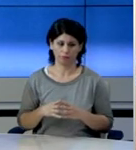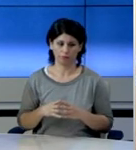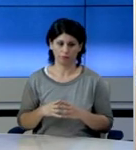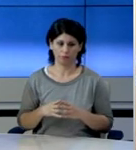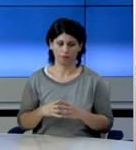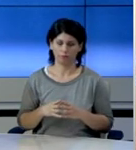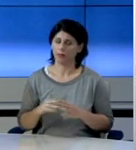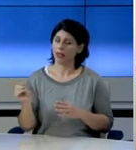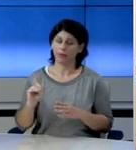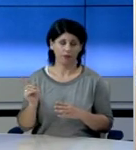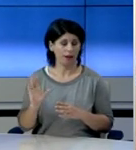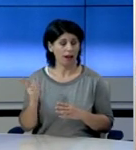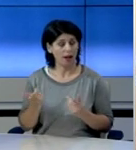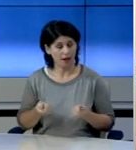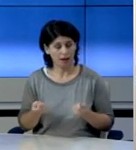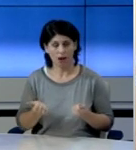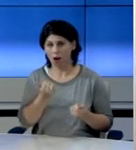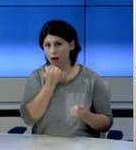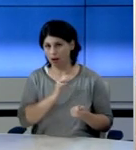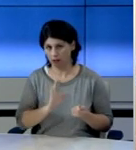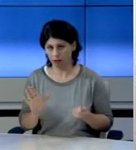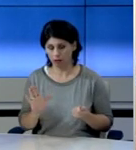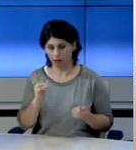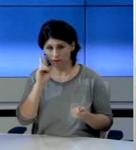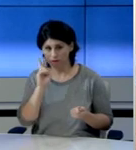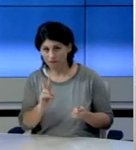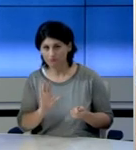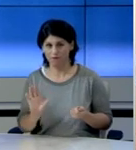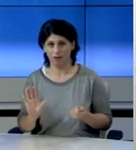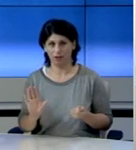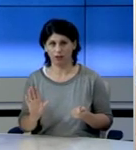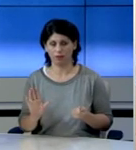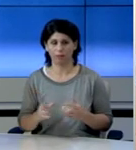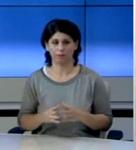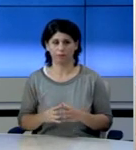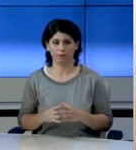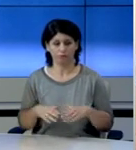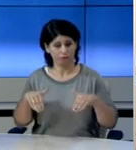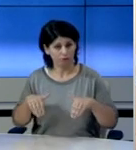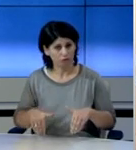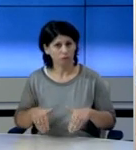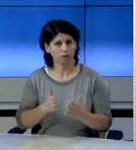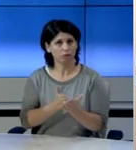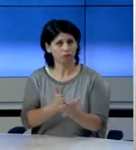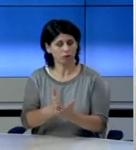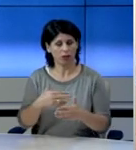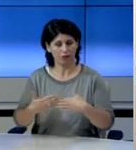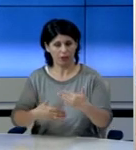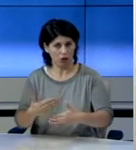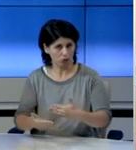διέπραξε ατόπιμα, πράγμα το οποίο φανερώνει το πόσο σέβεται τη δικαιοσύνη και